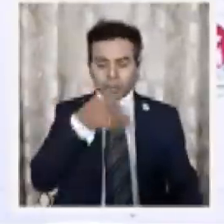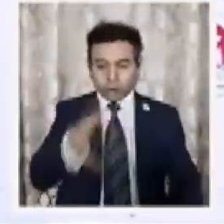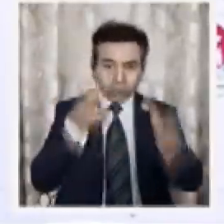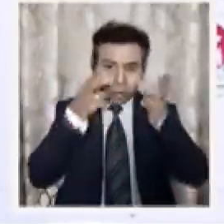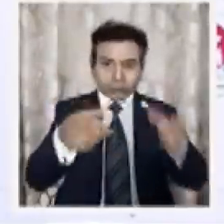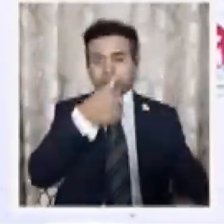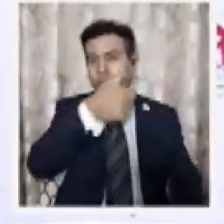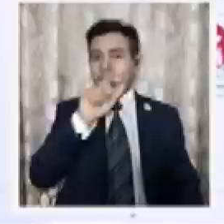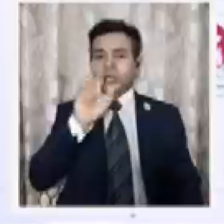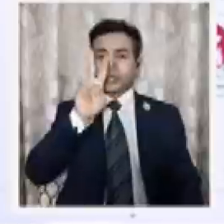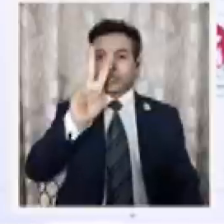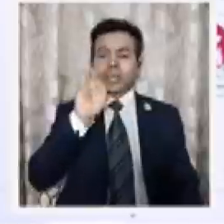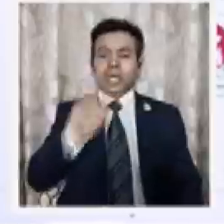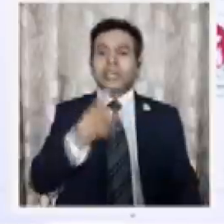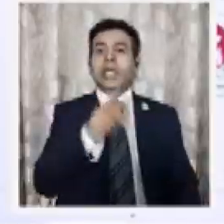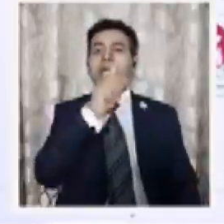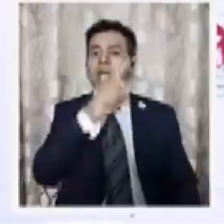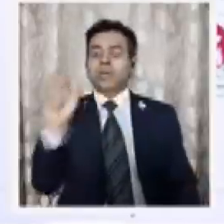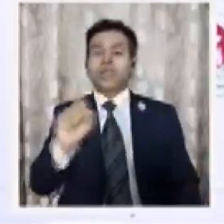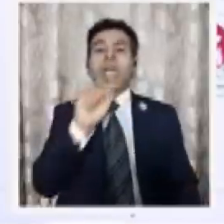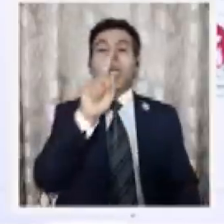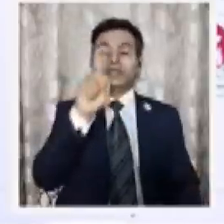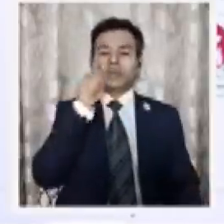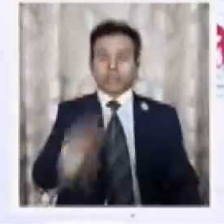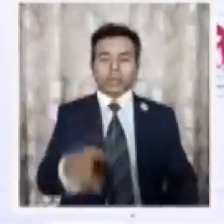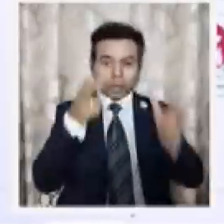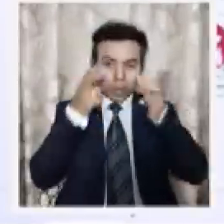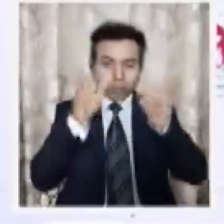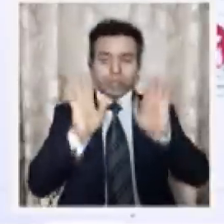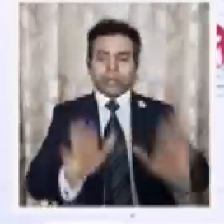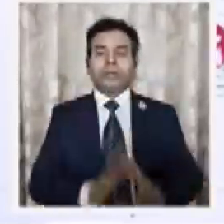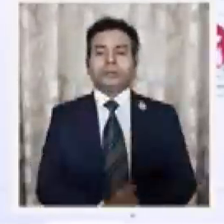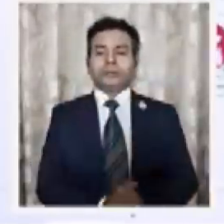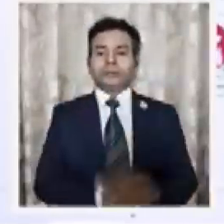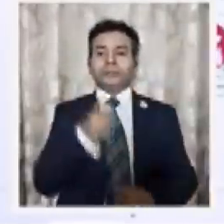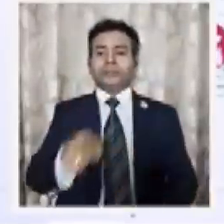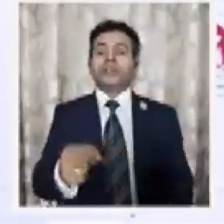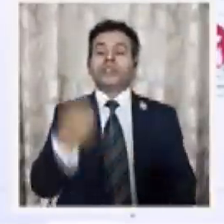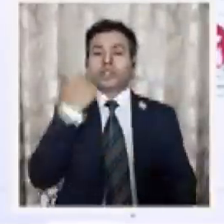315,369 জন। বর্তমানে কোয়ারেন্টাইনে আছেন 63,801 জন।